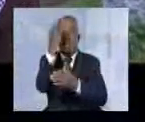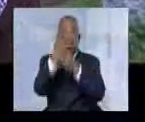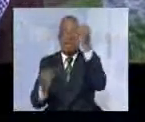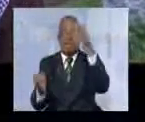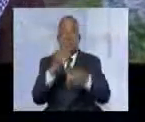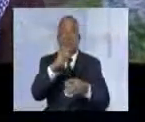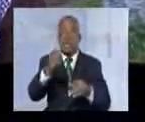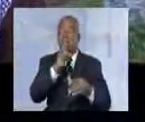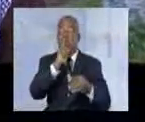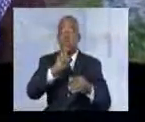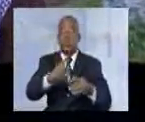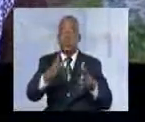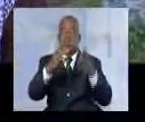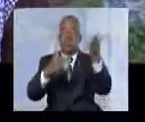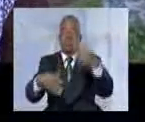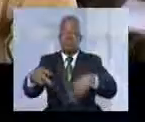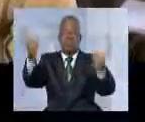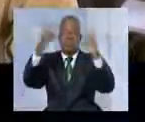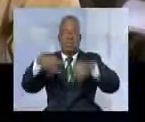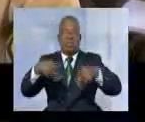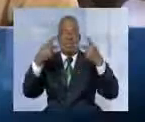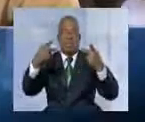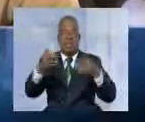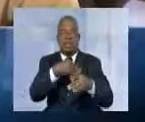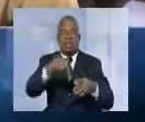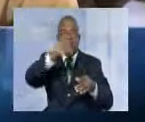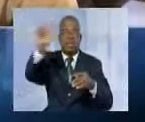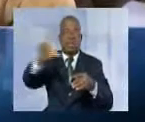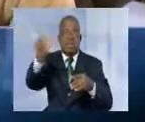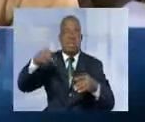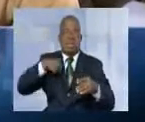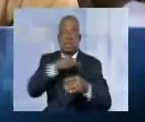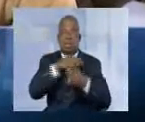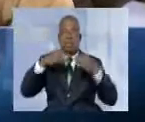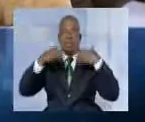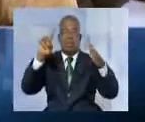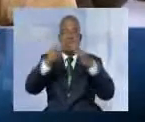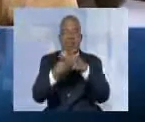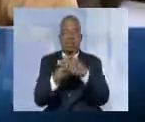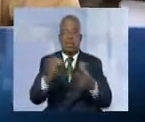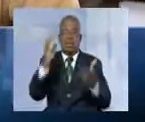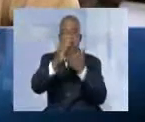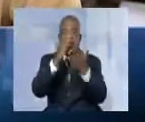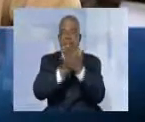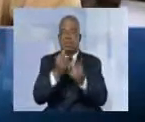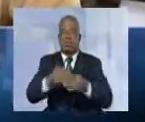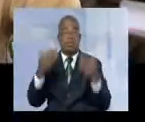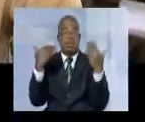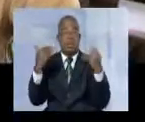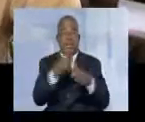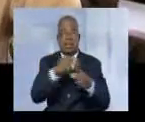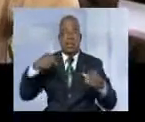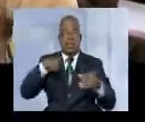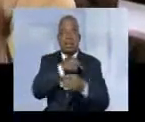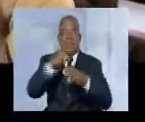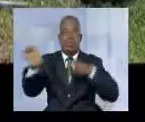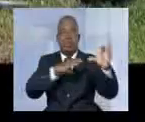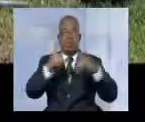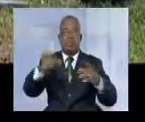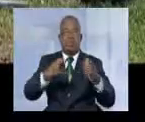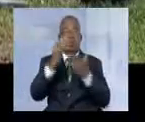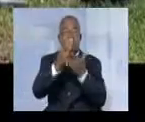l'appel sont effectivement présents. Le lundi, nous avons repris les cours normalement. En ce moment, nous sommes en train de faire le cours de